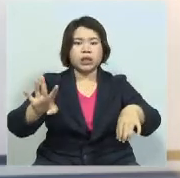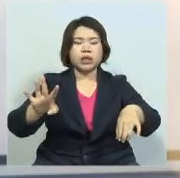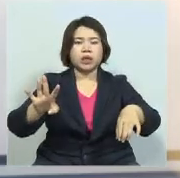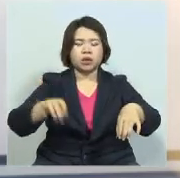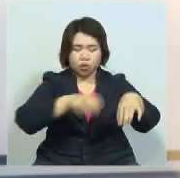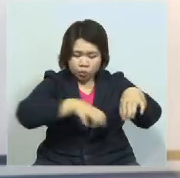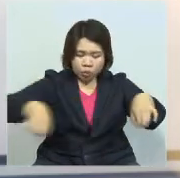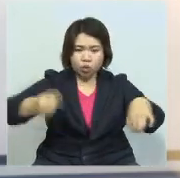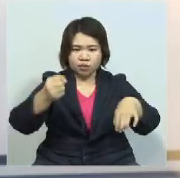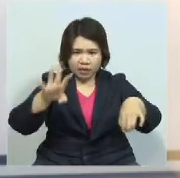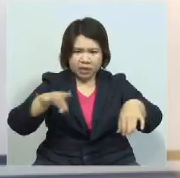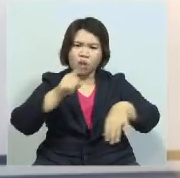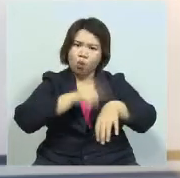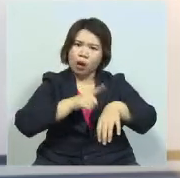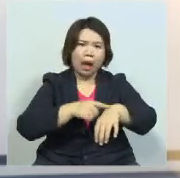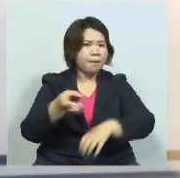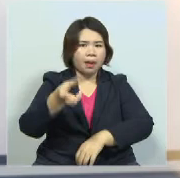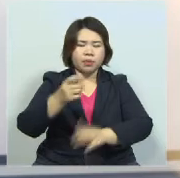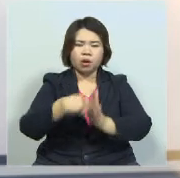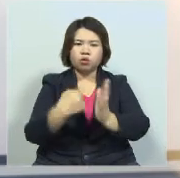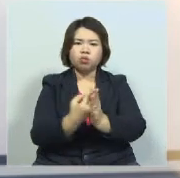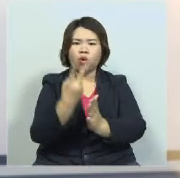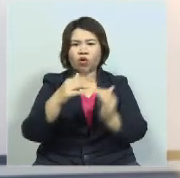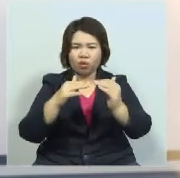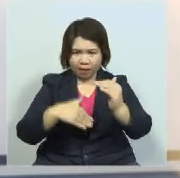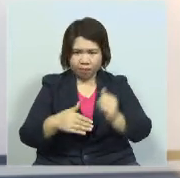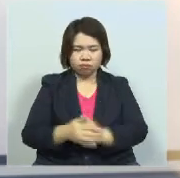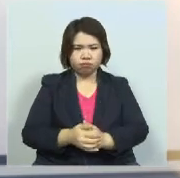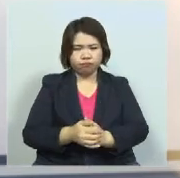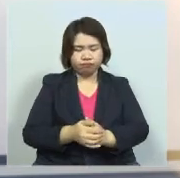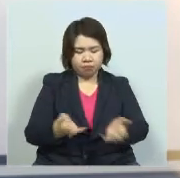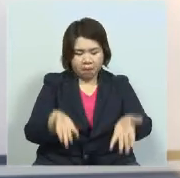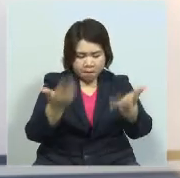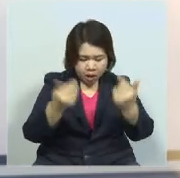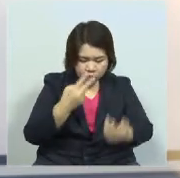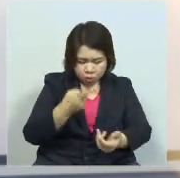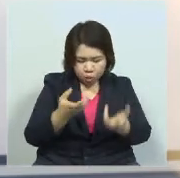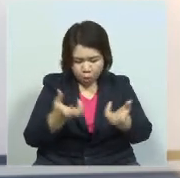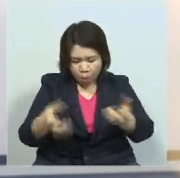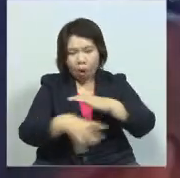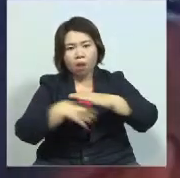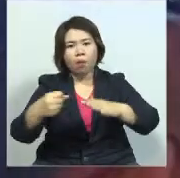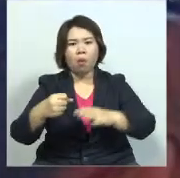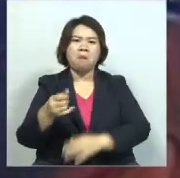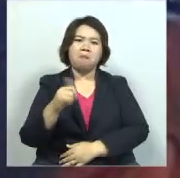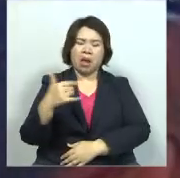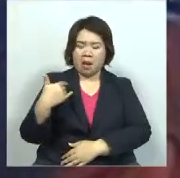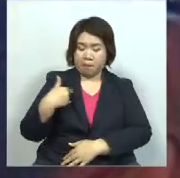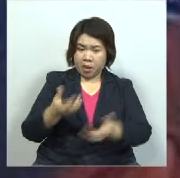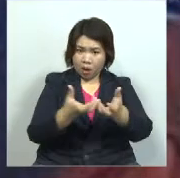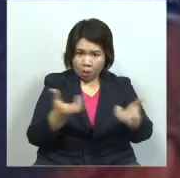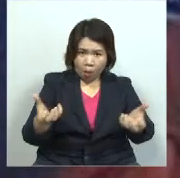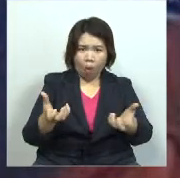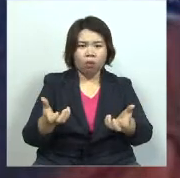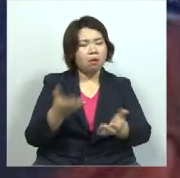14ตู้ด้วยกันนะคะใช้เวลาเขาบอกไม่ถึง2ชั่วโมงเปิดตู้กระจกรื้อทรัพย์สินออกไปบางร้านเนี่ยสูญเสียทรัพย์สิน